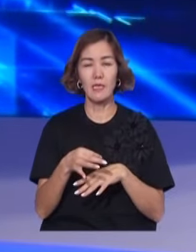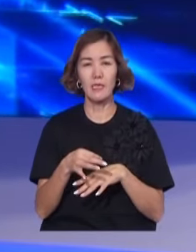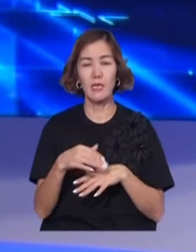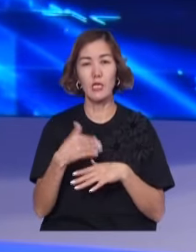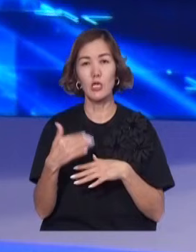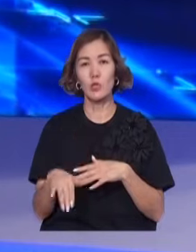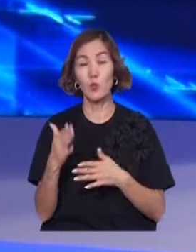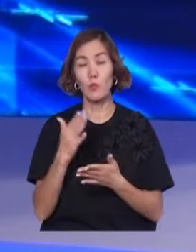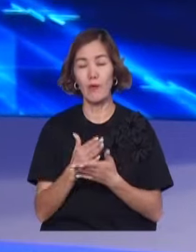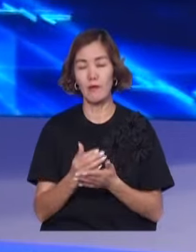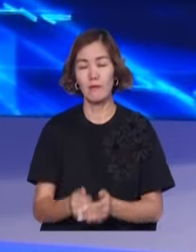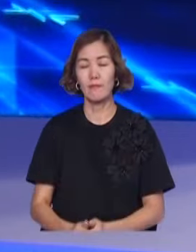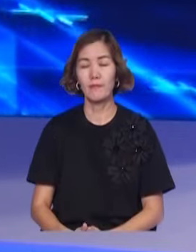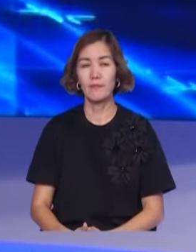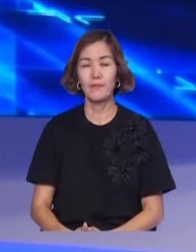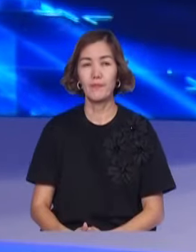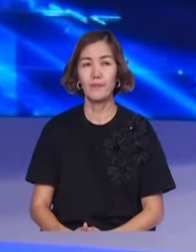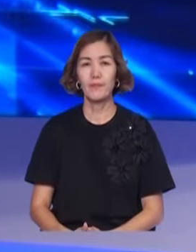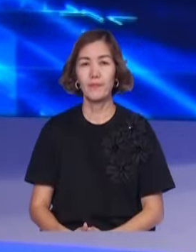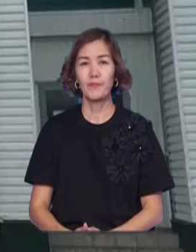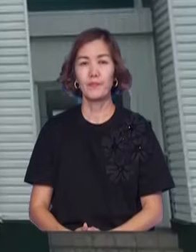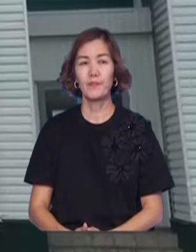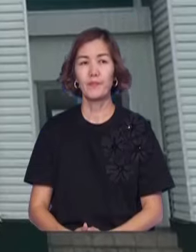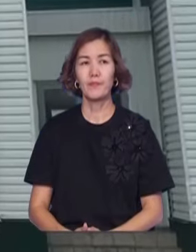кестеден кешігу бар екені анықталды.